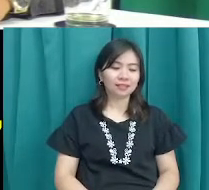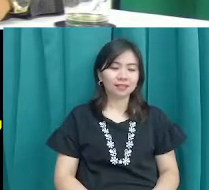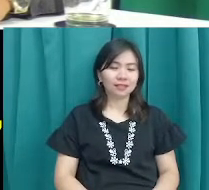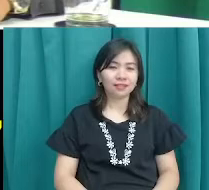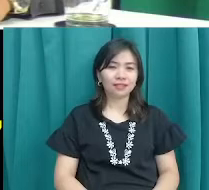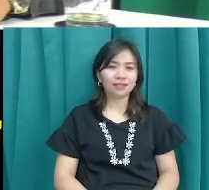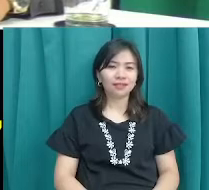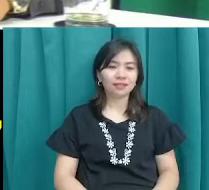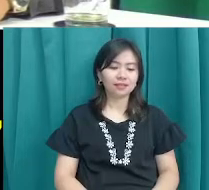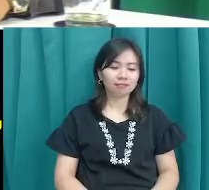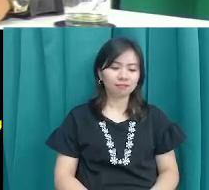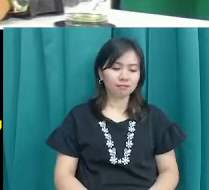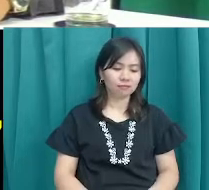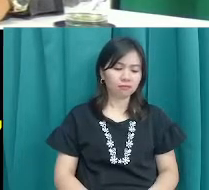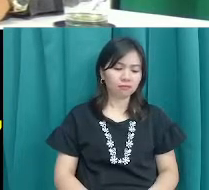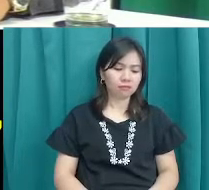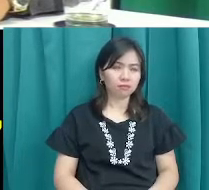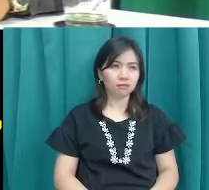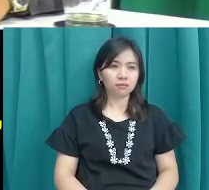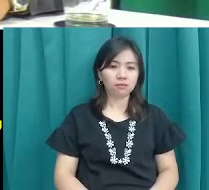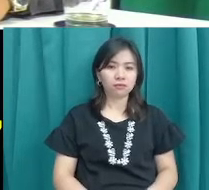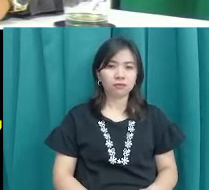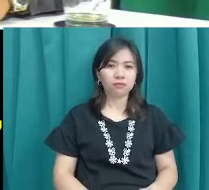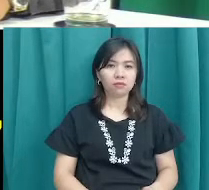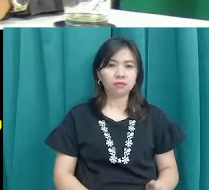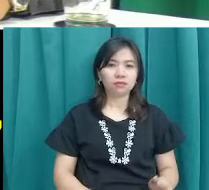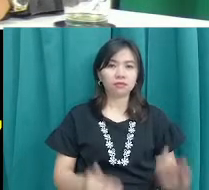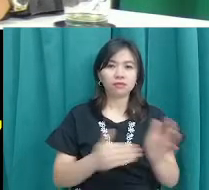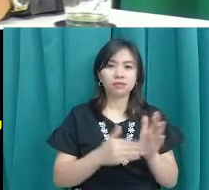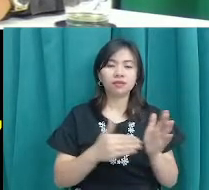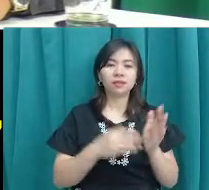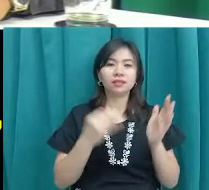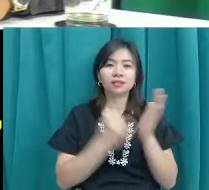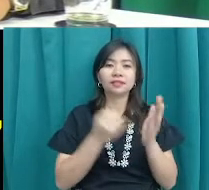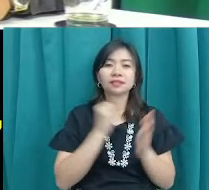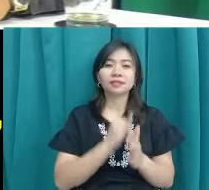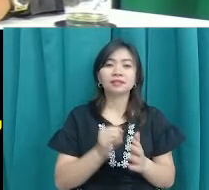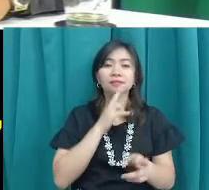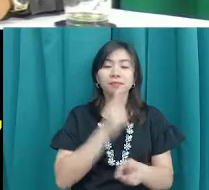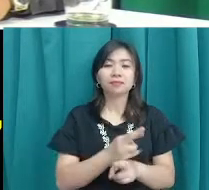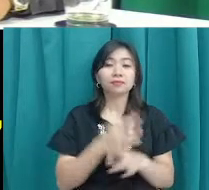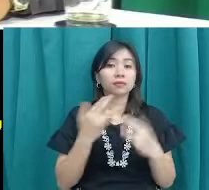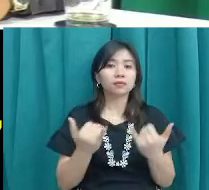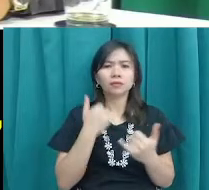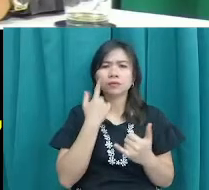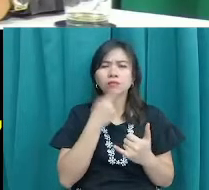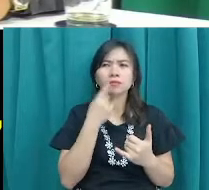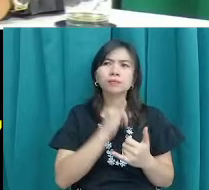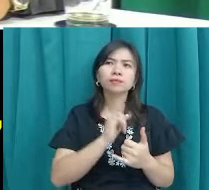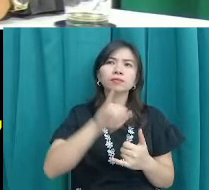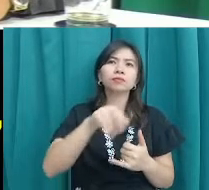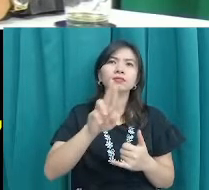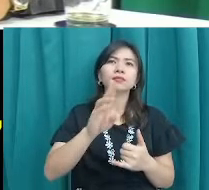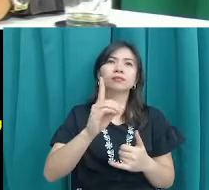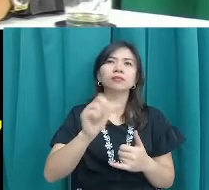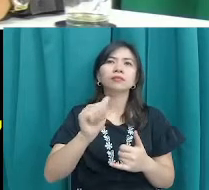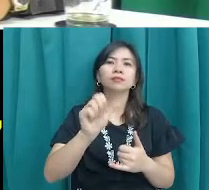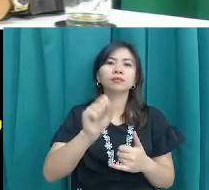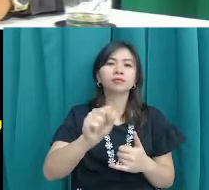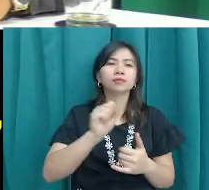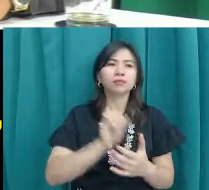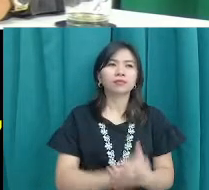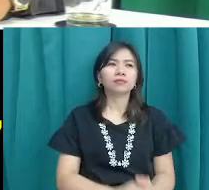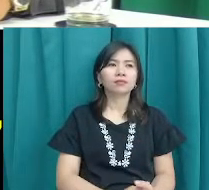Yeah? Oh, makinig. Tinan niyo po. Totoo po ito sinasabi ko sa inyo. Bakit? Sino si Judas? Ano trabaho ni Judas, Sir Maki?